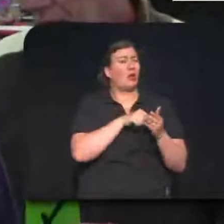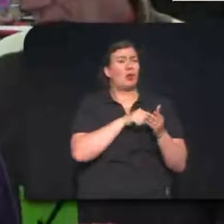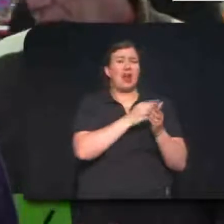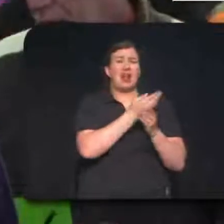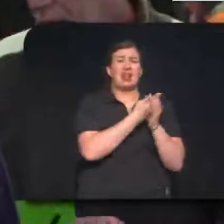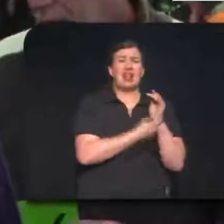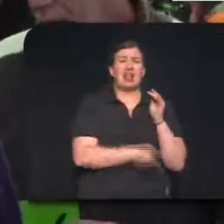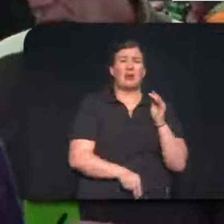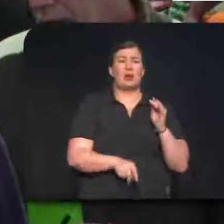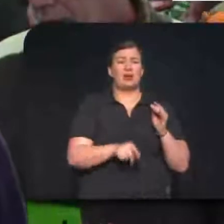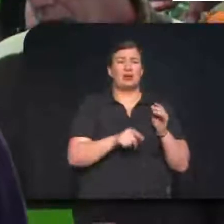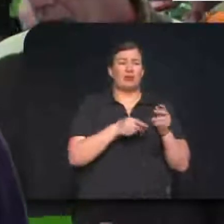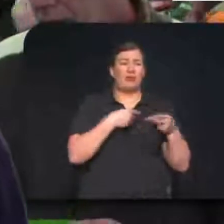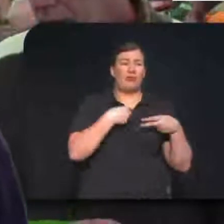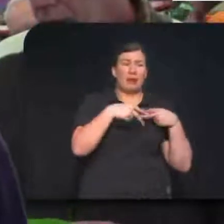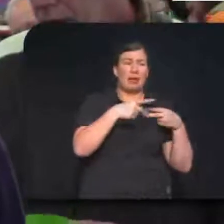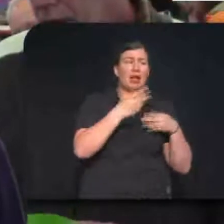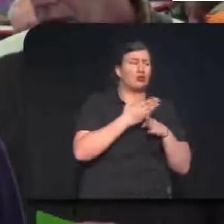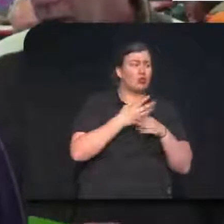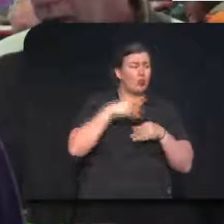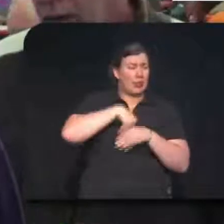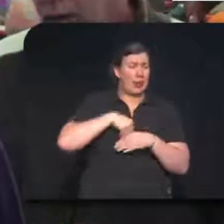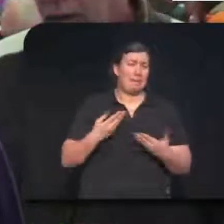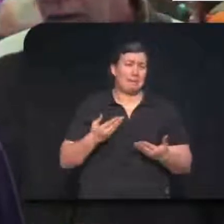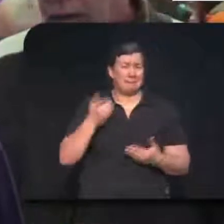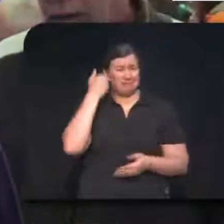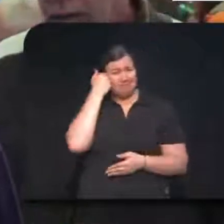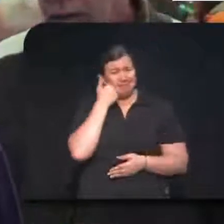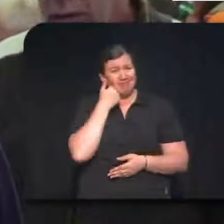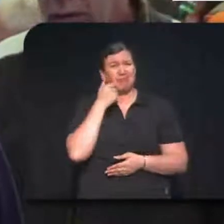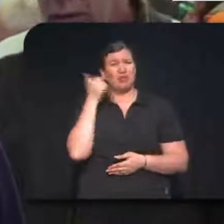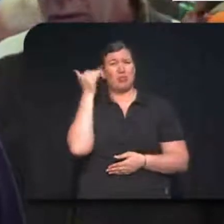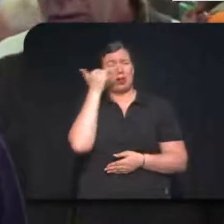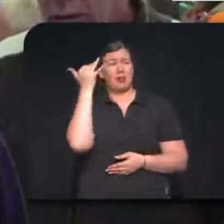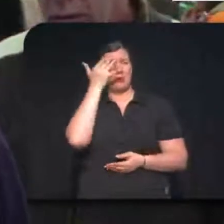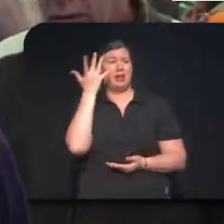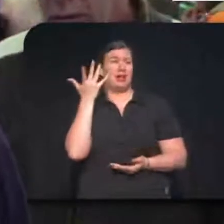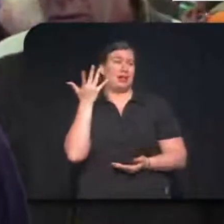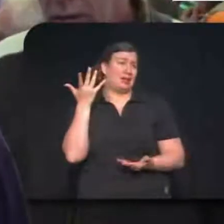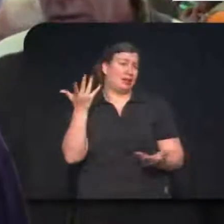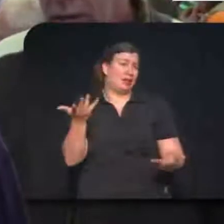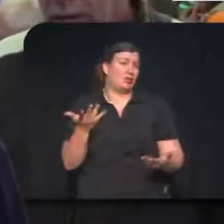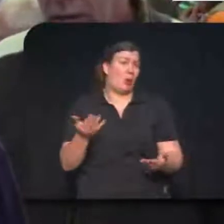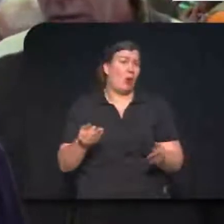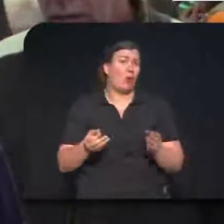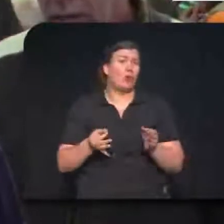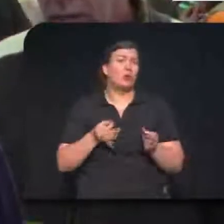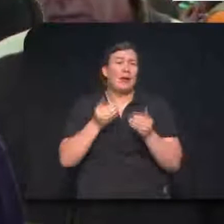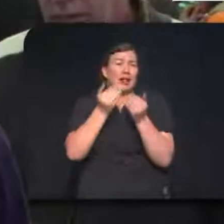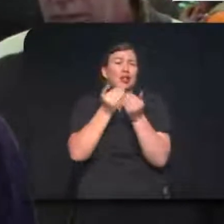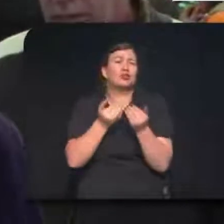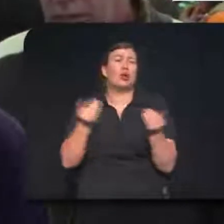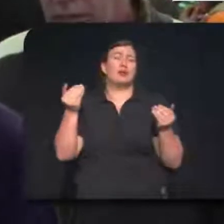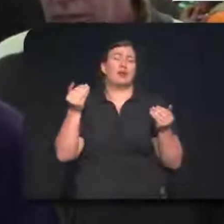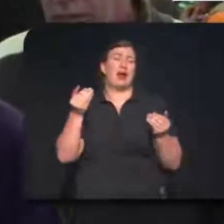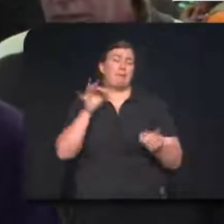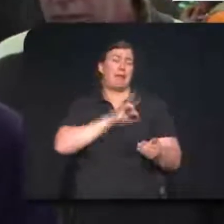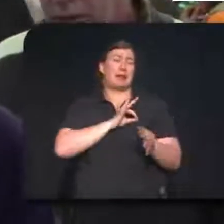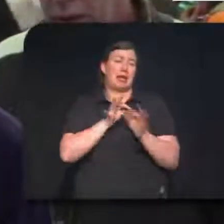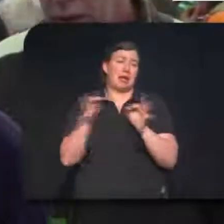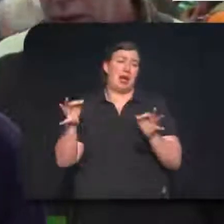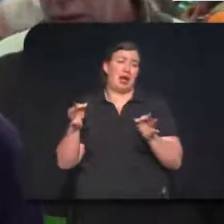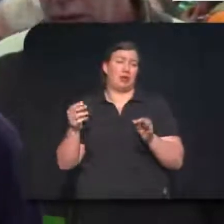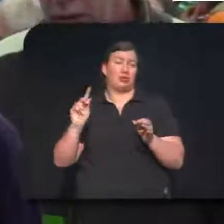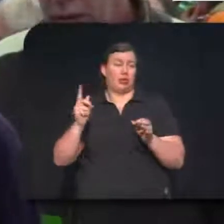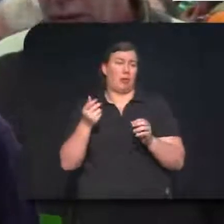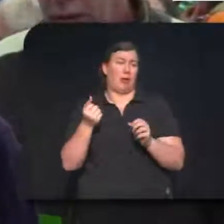gewesen sind also bitte denkt darüber nach und so weiter das ist eine Anregung ein Sonderparteitag dazu machen also gerade kurz ist